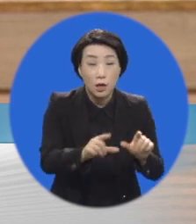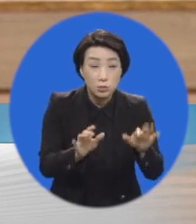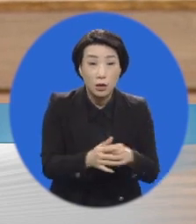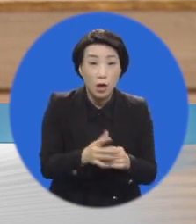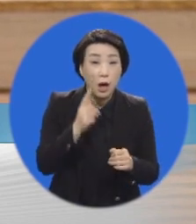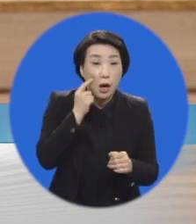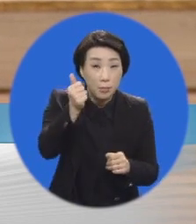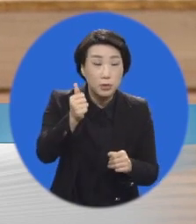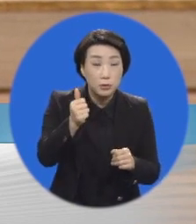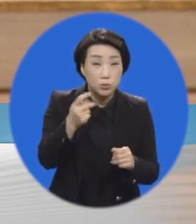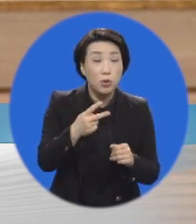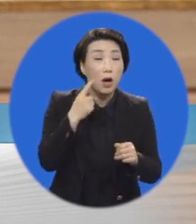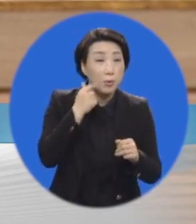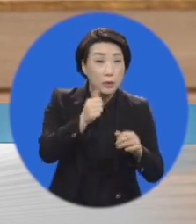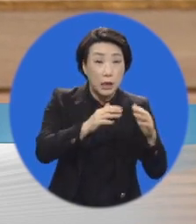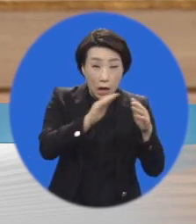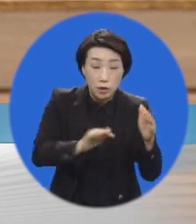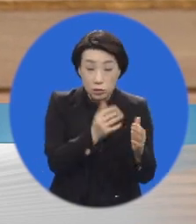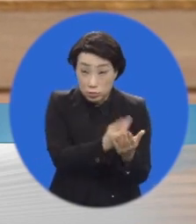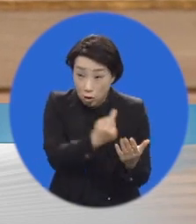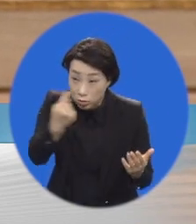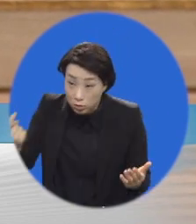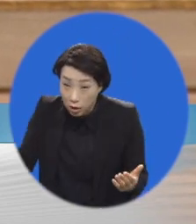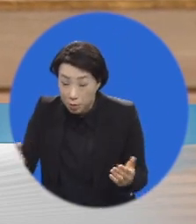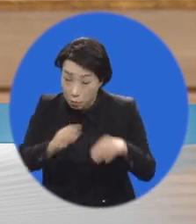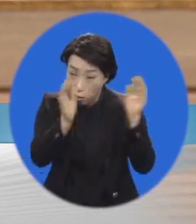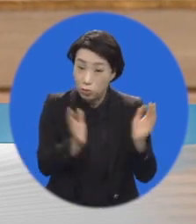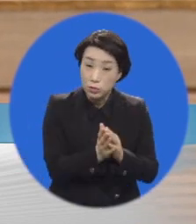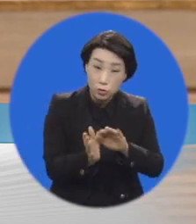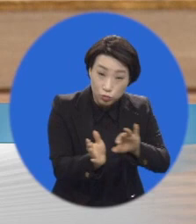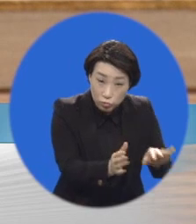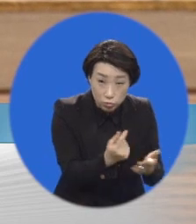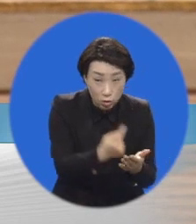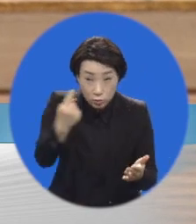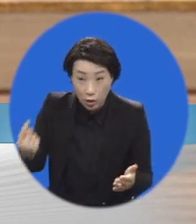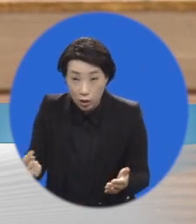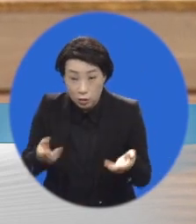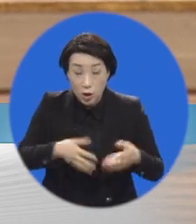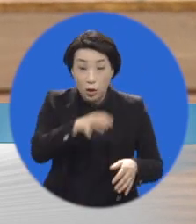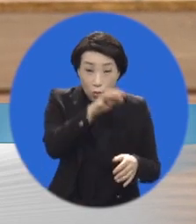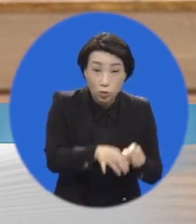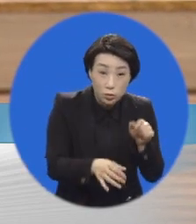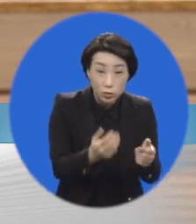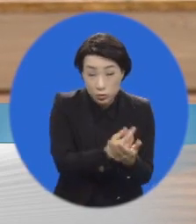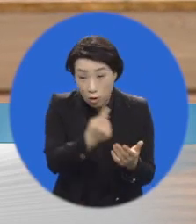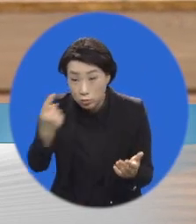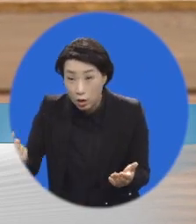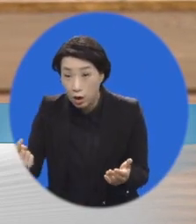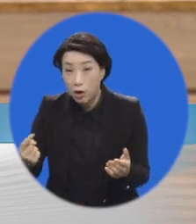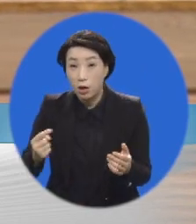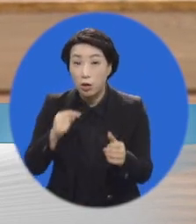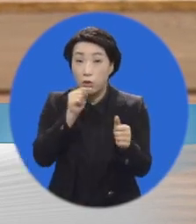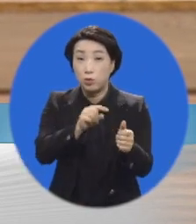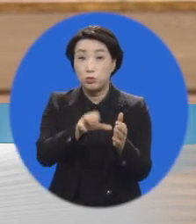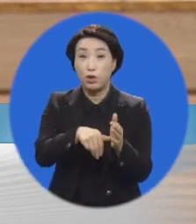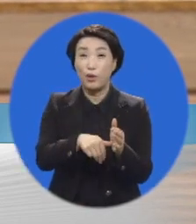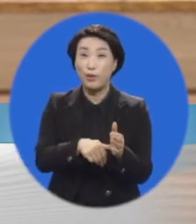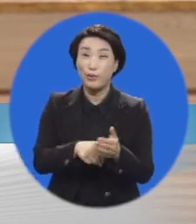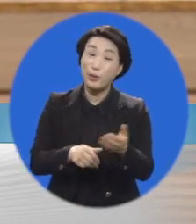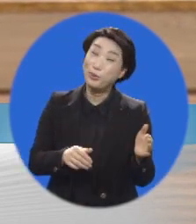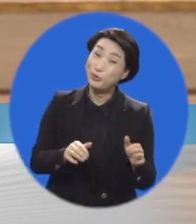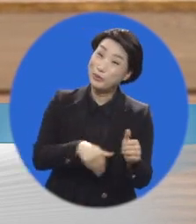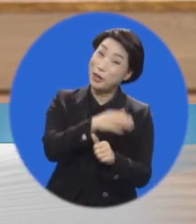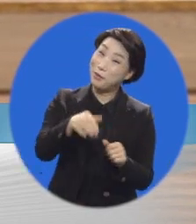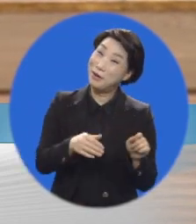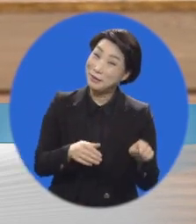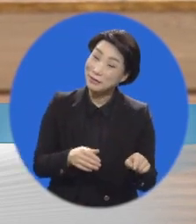버리고 애비 집도 떠나 다 떠나 그리고 본토도 떠나 라고 말할 때